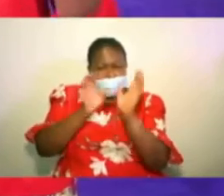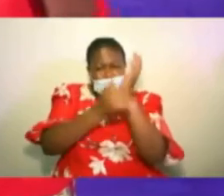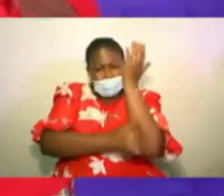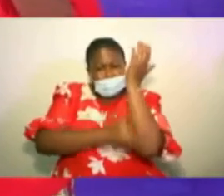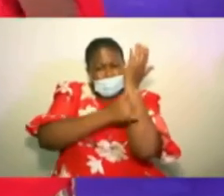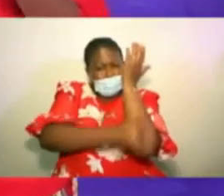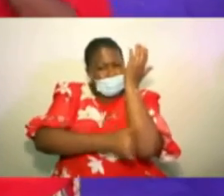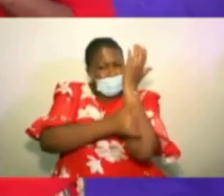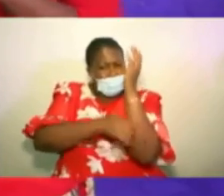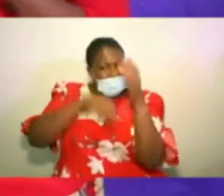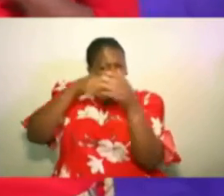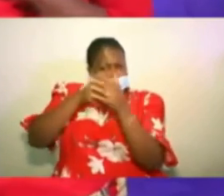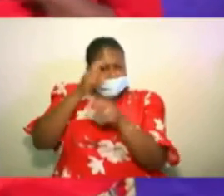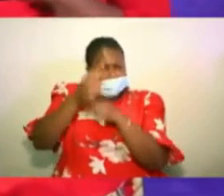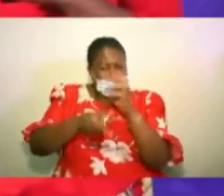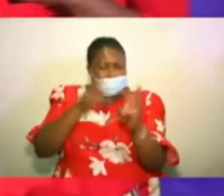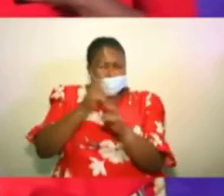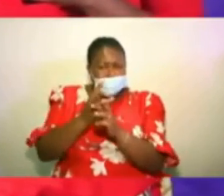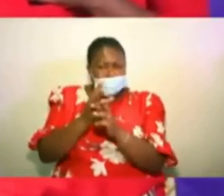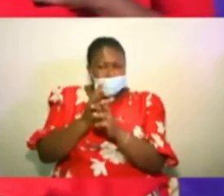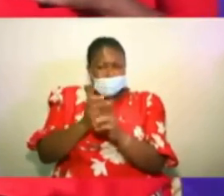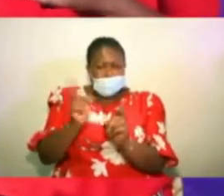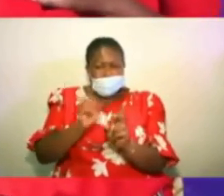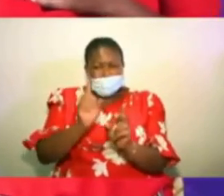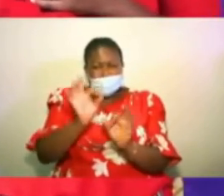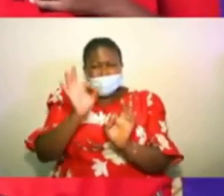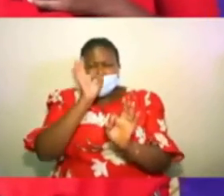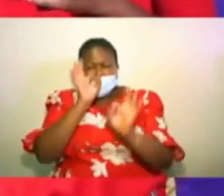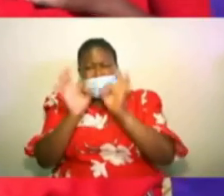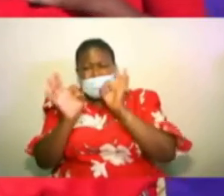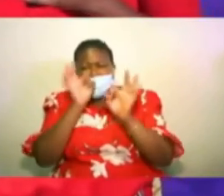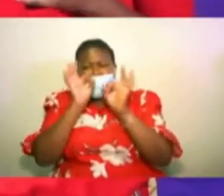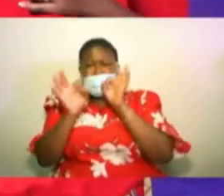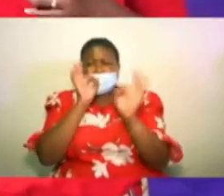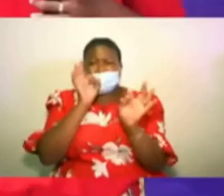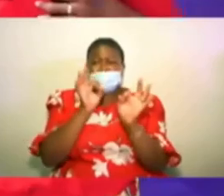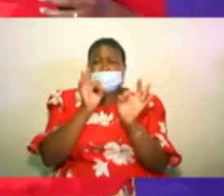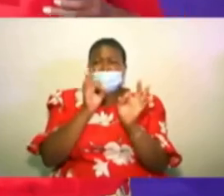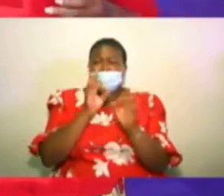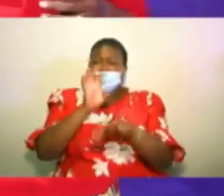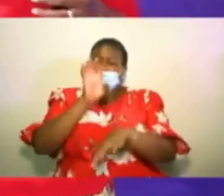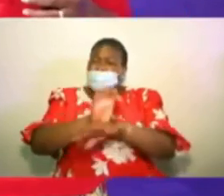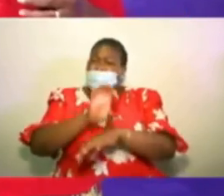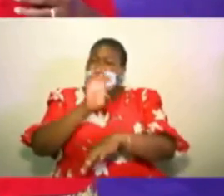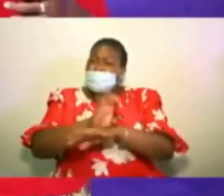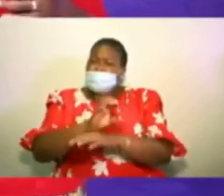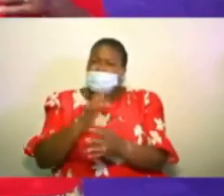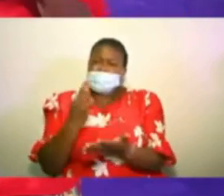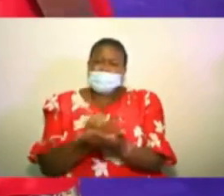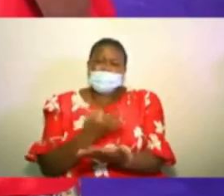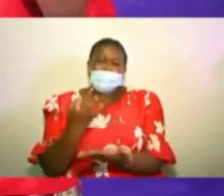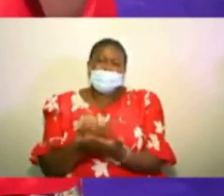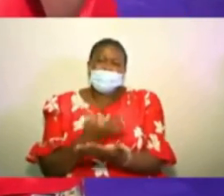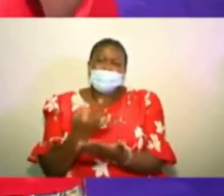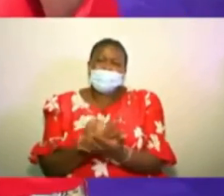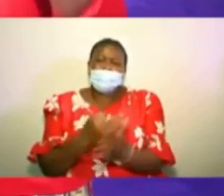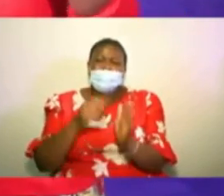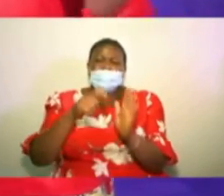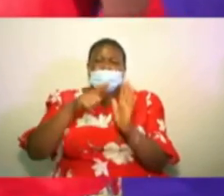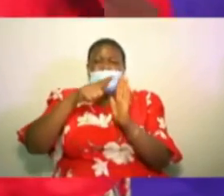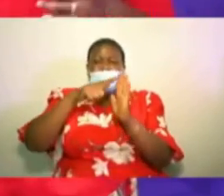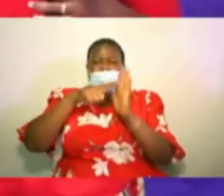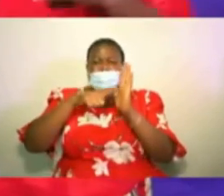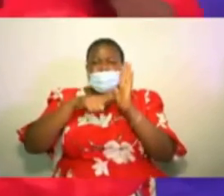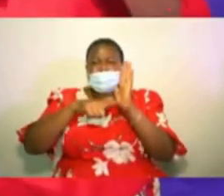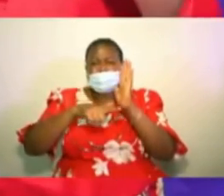endroits difficiles dans le monde. Where the finances are running low or have run low. Ou bien là où vous n'avez plus